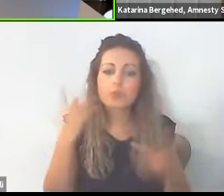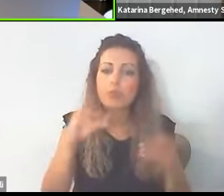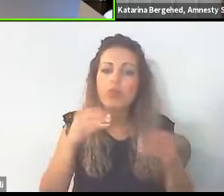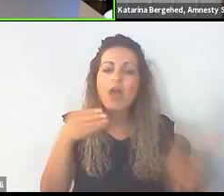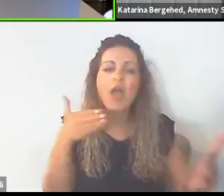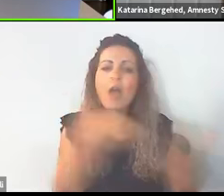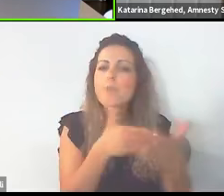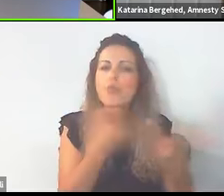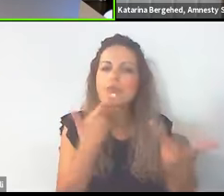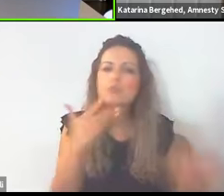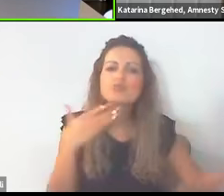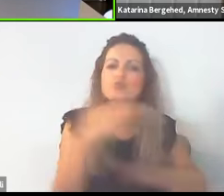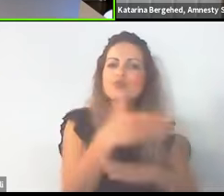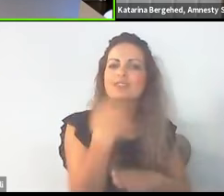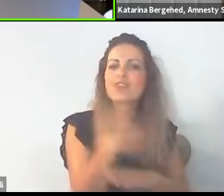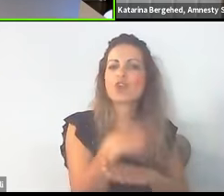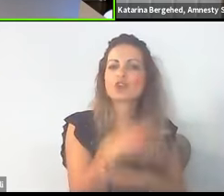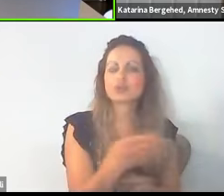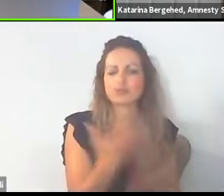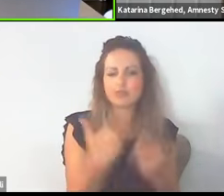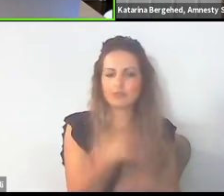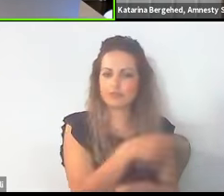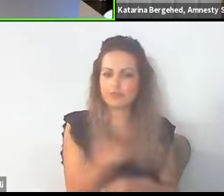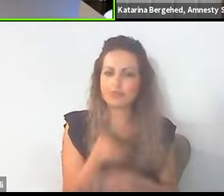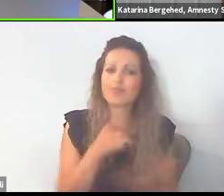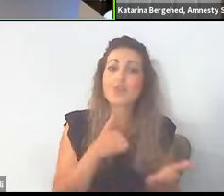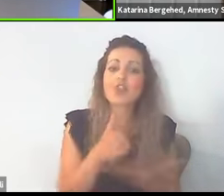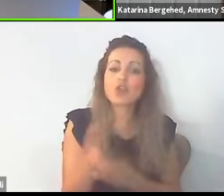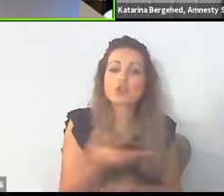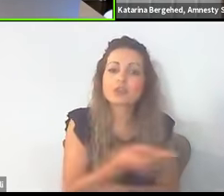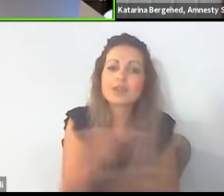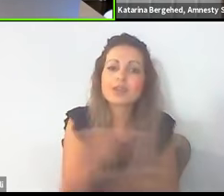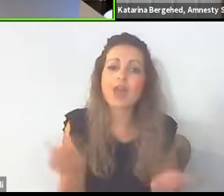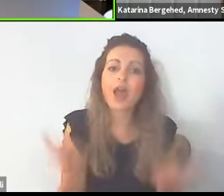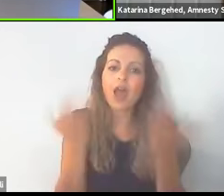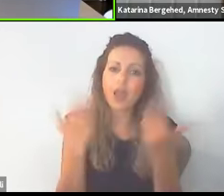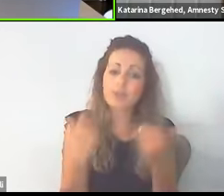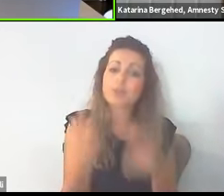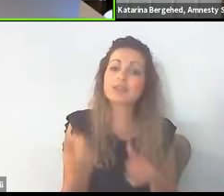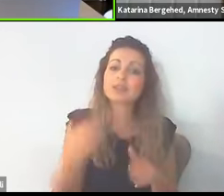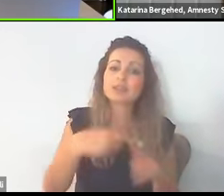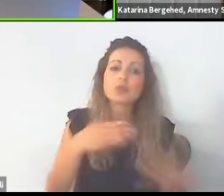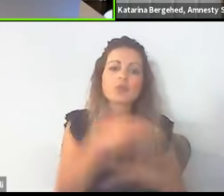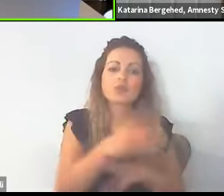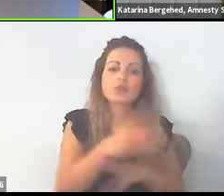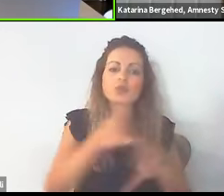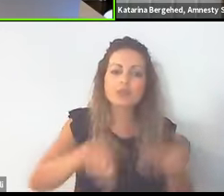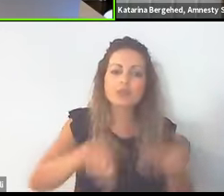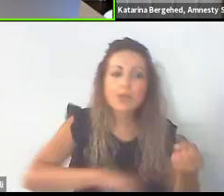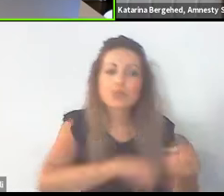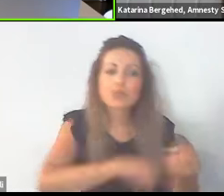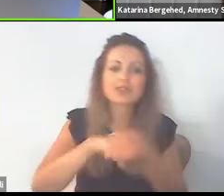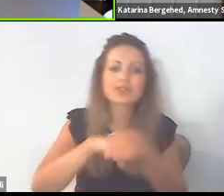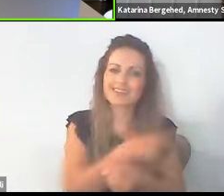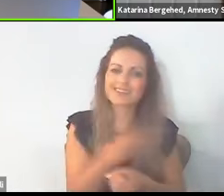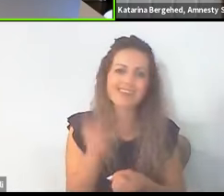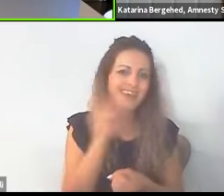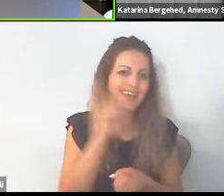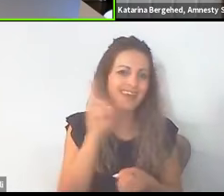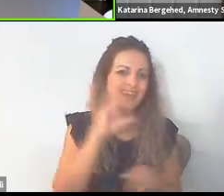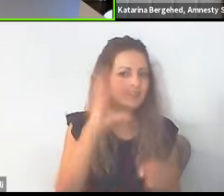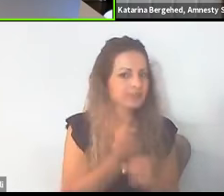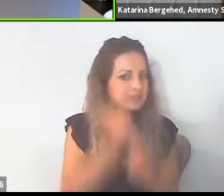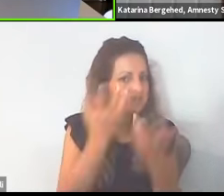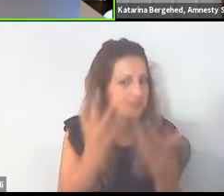και την πρόσβαση σε υποστήριξη για τις επιζήσεις βιασμών. Βρήκαμε λοιπόν ότι οι νόμοι οι οποίοι βασίζονται